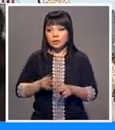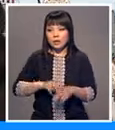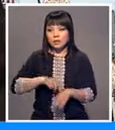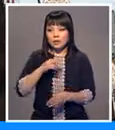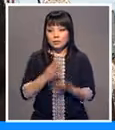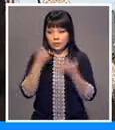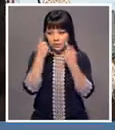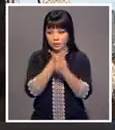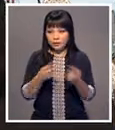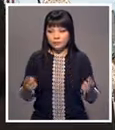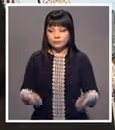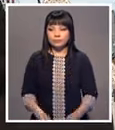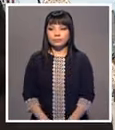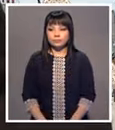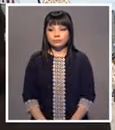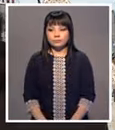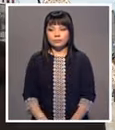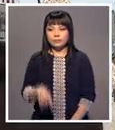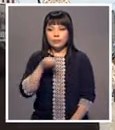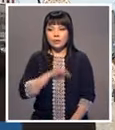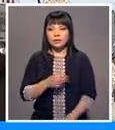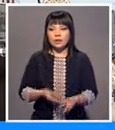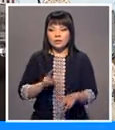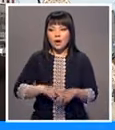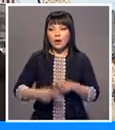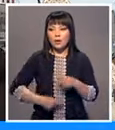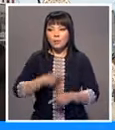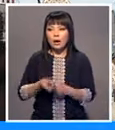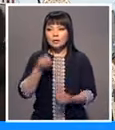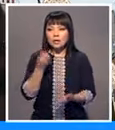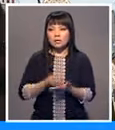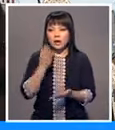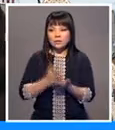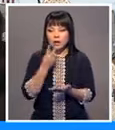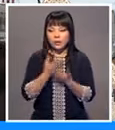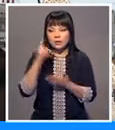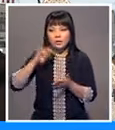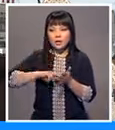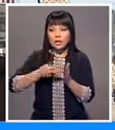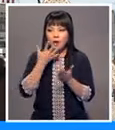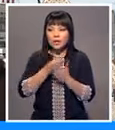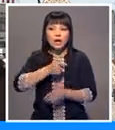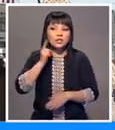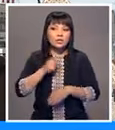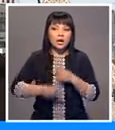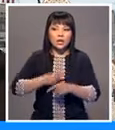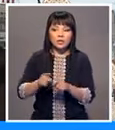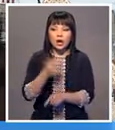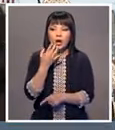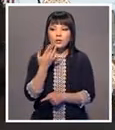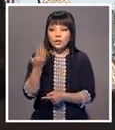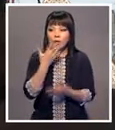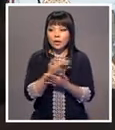сенімдеміз. Кеудесін самал ескен намысты алам, ұрпағын ойлап өткен арыс бабам жалынды жастарының арқасында